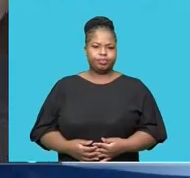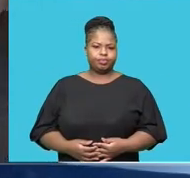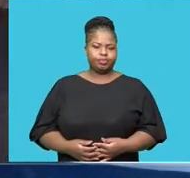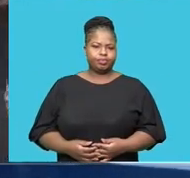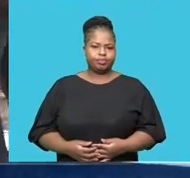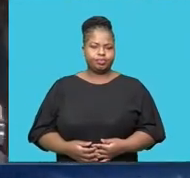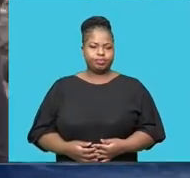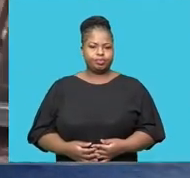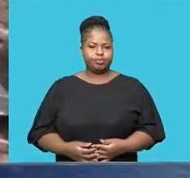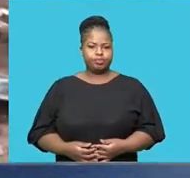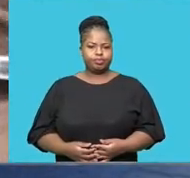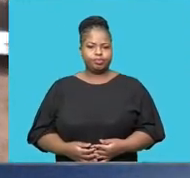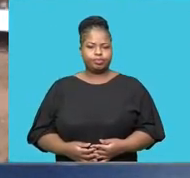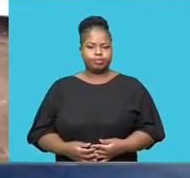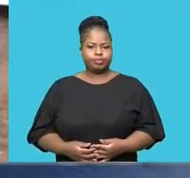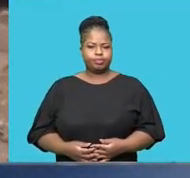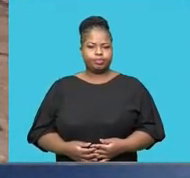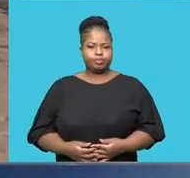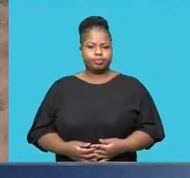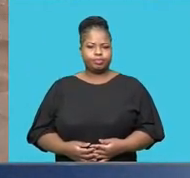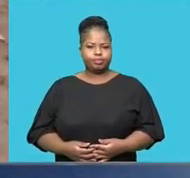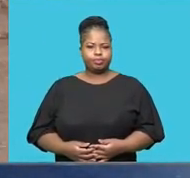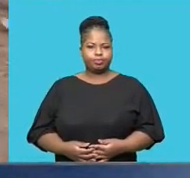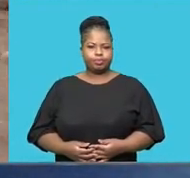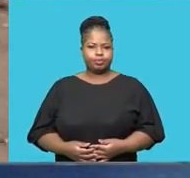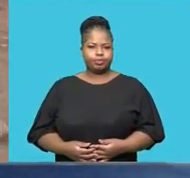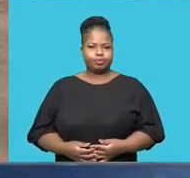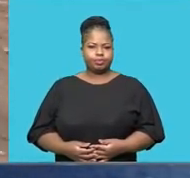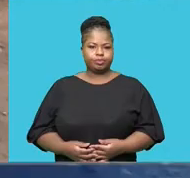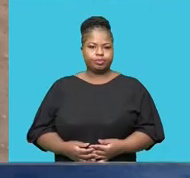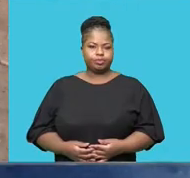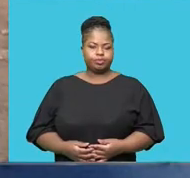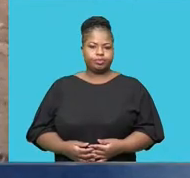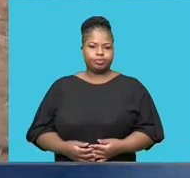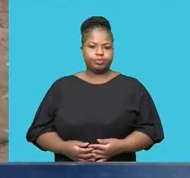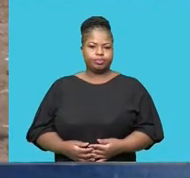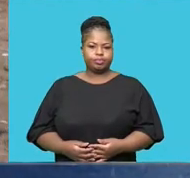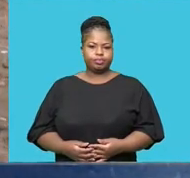Ezindabeni zeSoweto TV ngingujabulansele ngiseFlyoff.